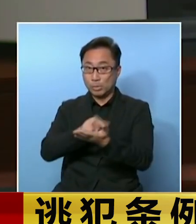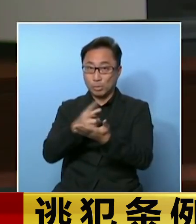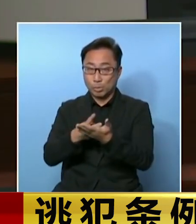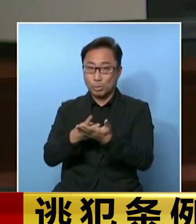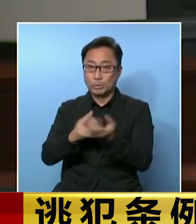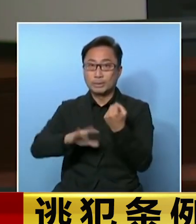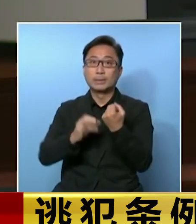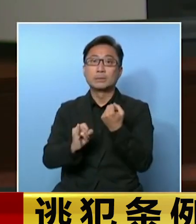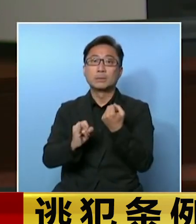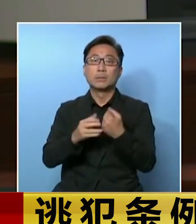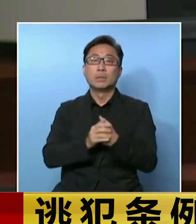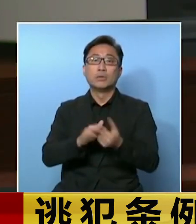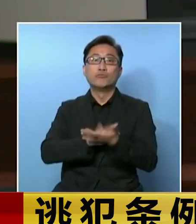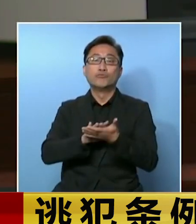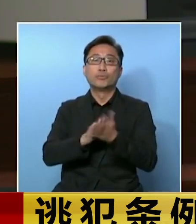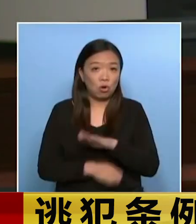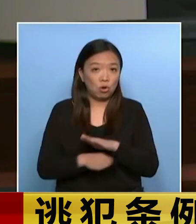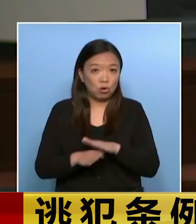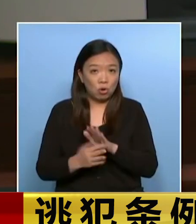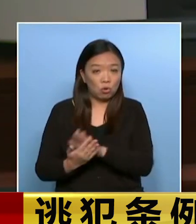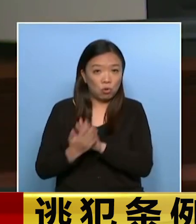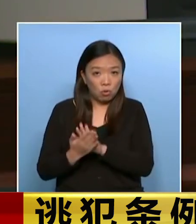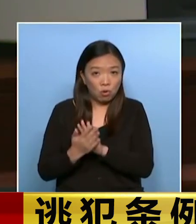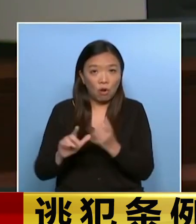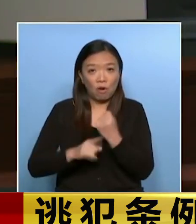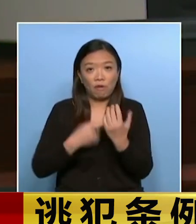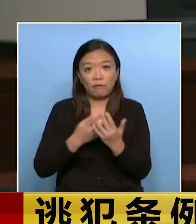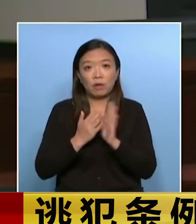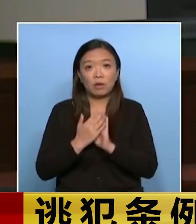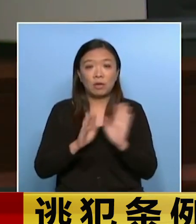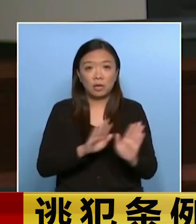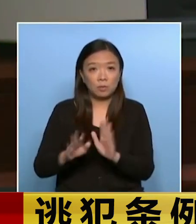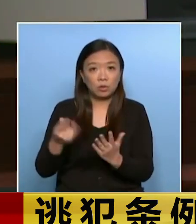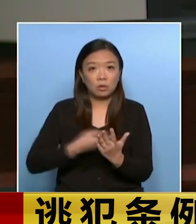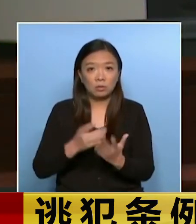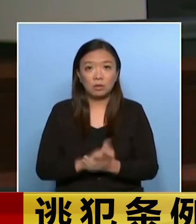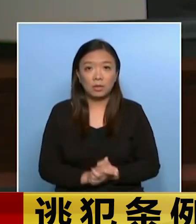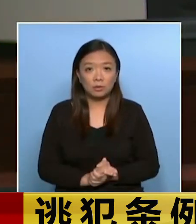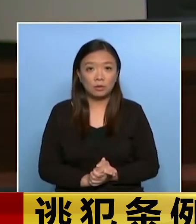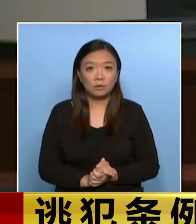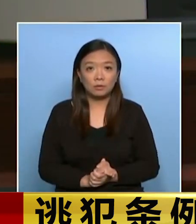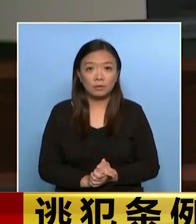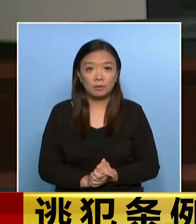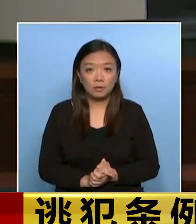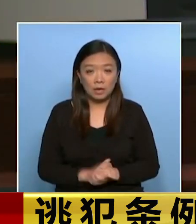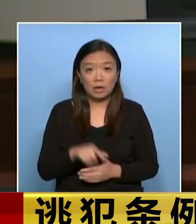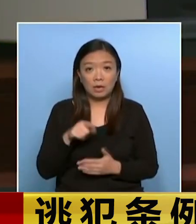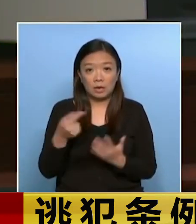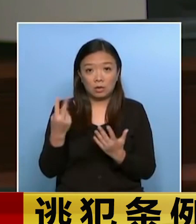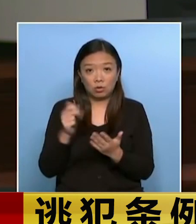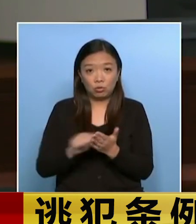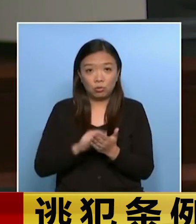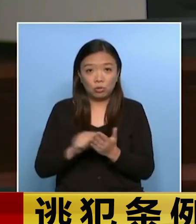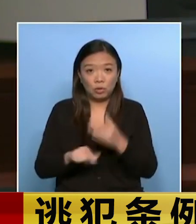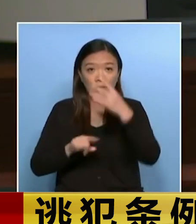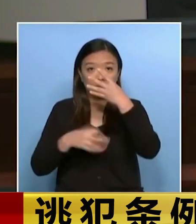收回草案恢复二读辩论的预告。立法会大会处理修例的工作也因而停止。据了解，逃犯条例修订草案的